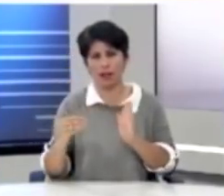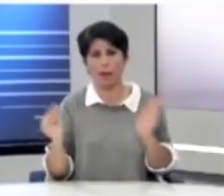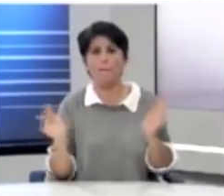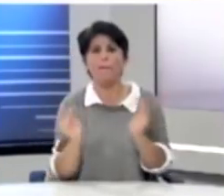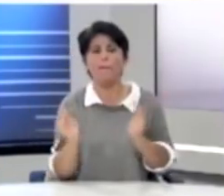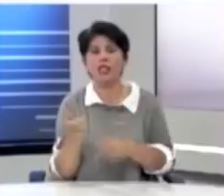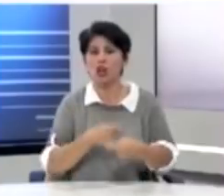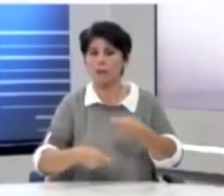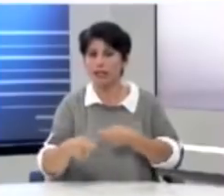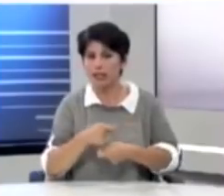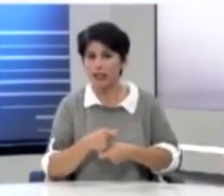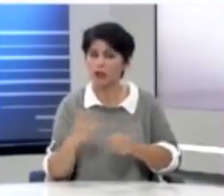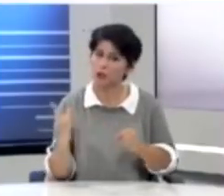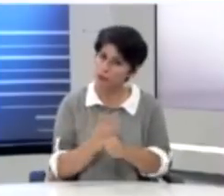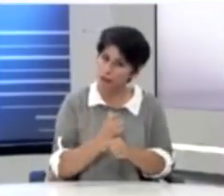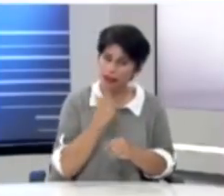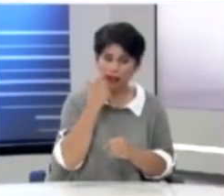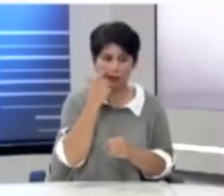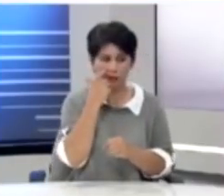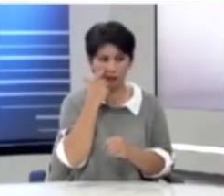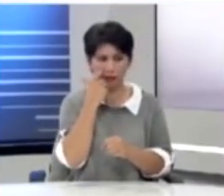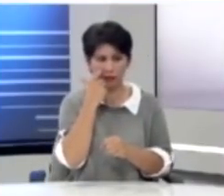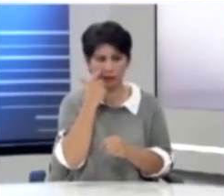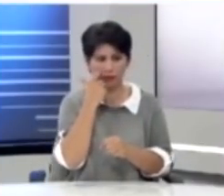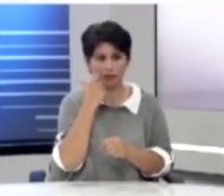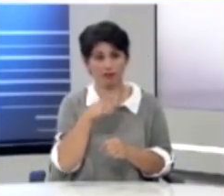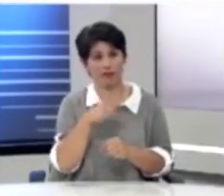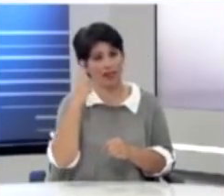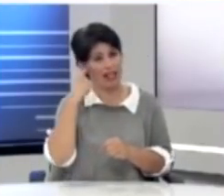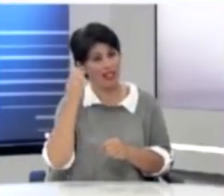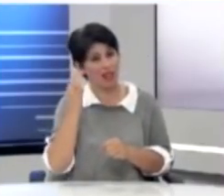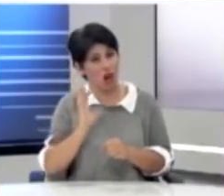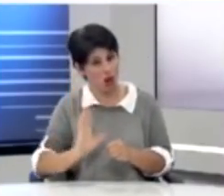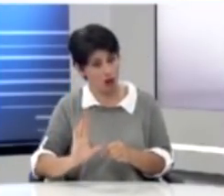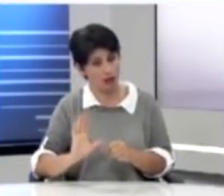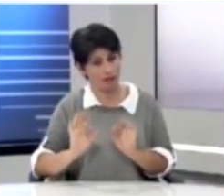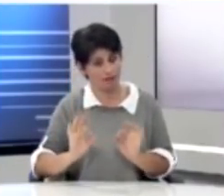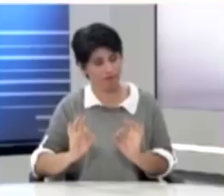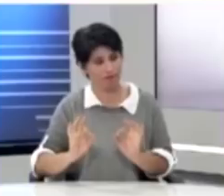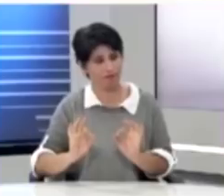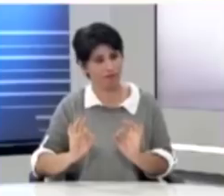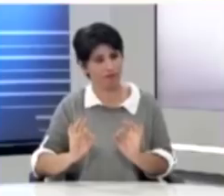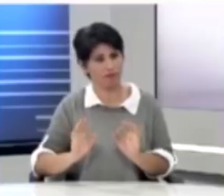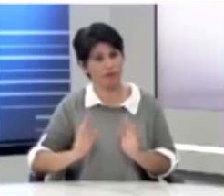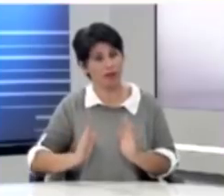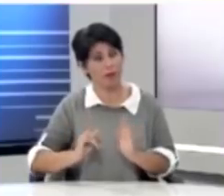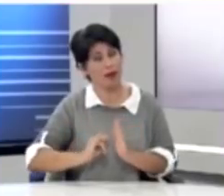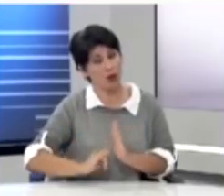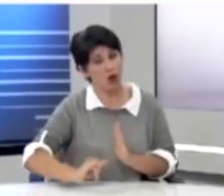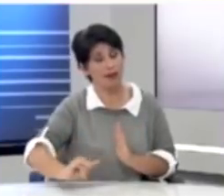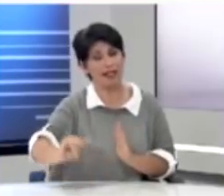μικρών επιχειρήσεων που πέτυχαν. Οι ιδεολόγοι σας, μάλιστα, πάνε ακόμα πιο